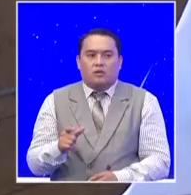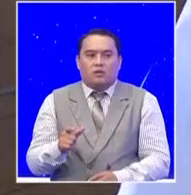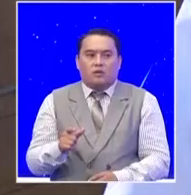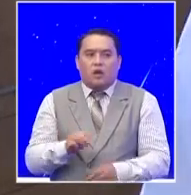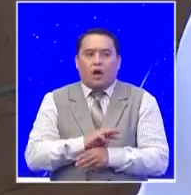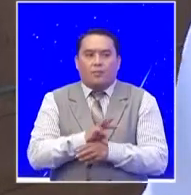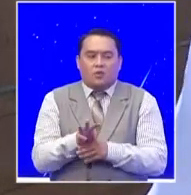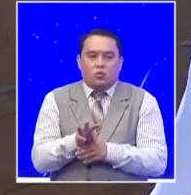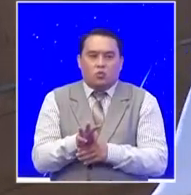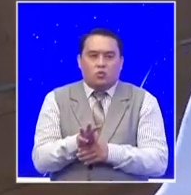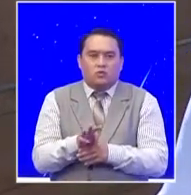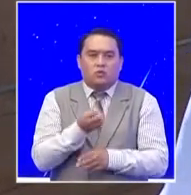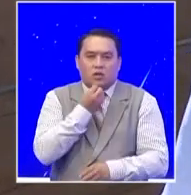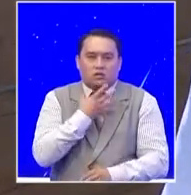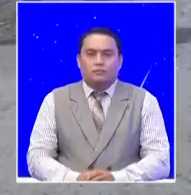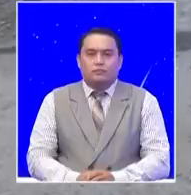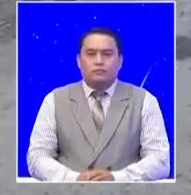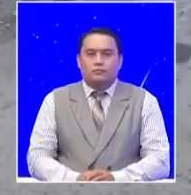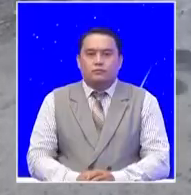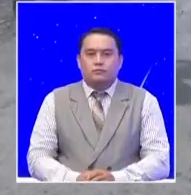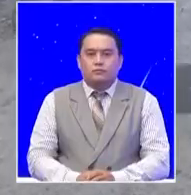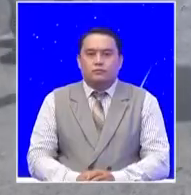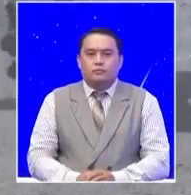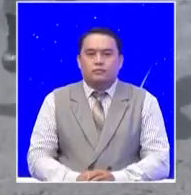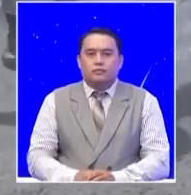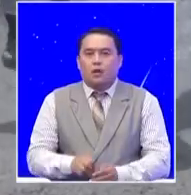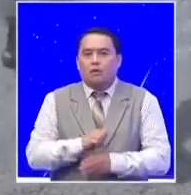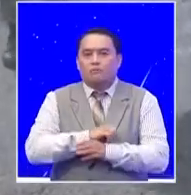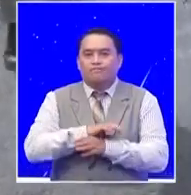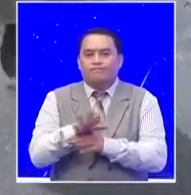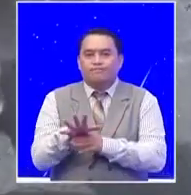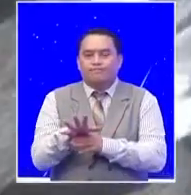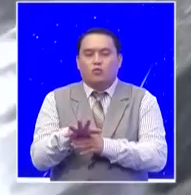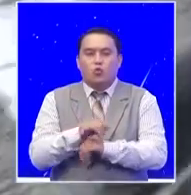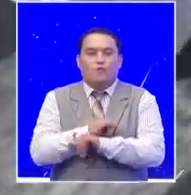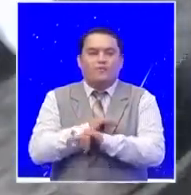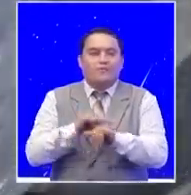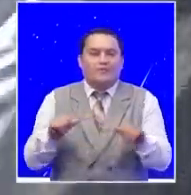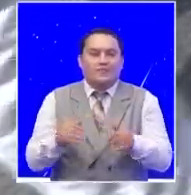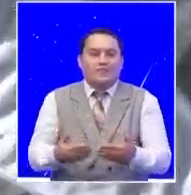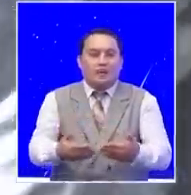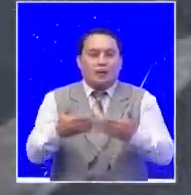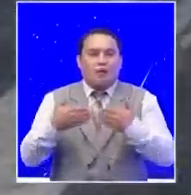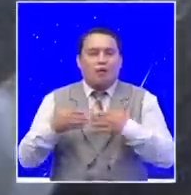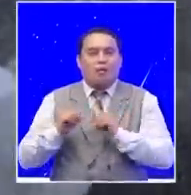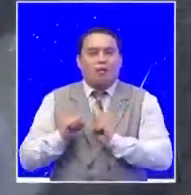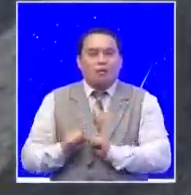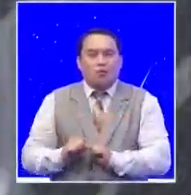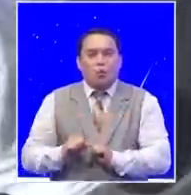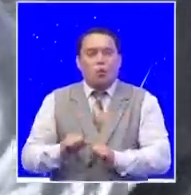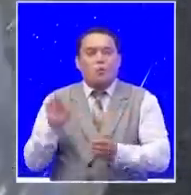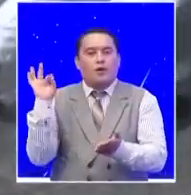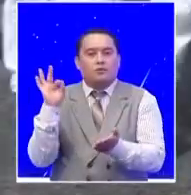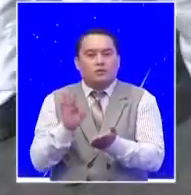қамтылуы жақсы. Айта кетейік, коронавирустың етек алуына жол бермеу, қатердің алдын алу мақсатында